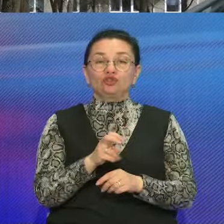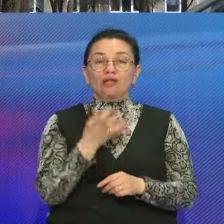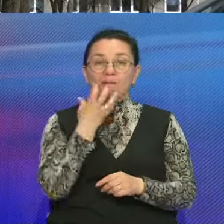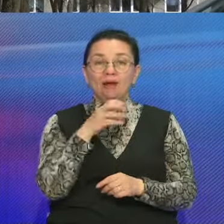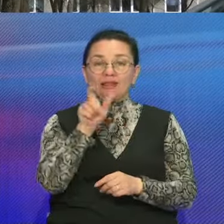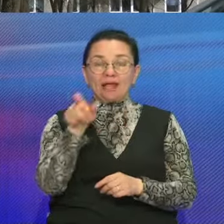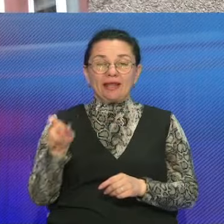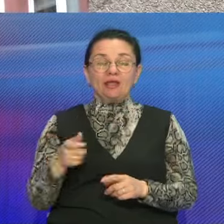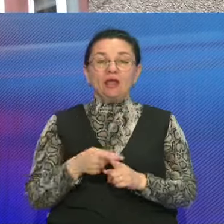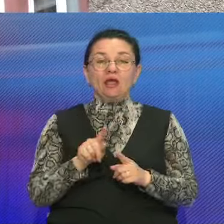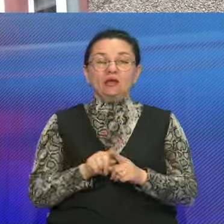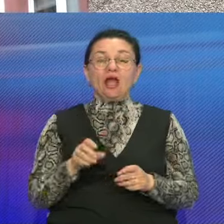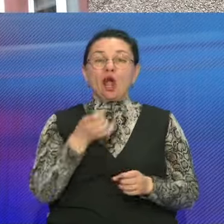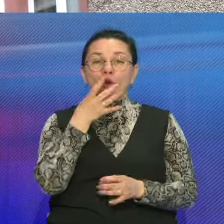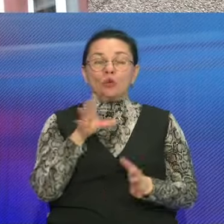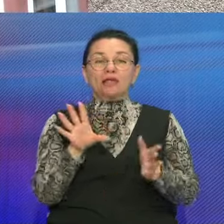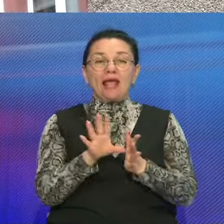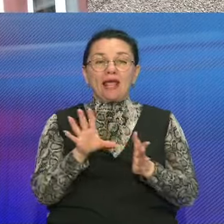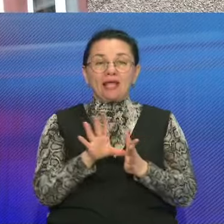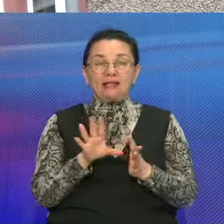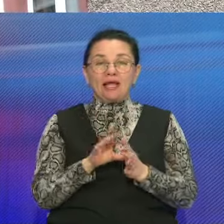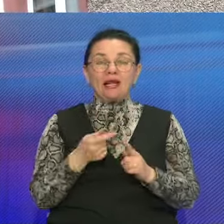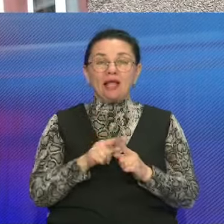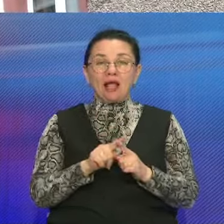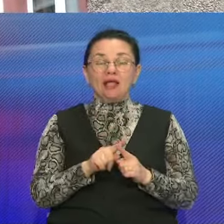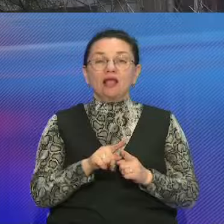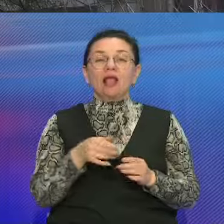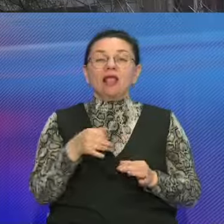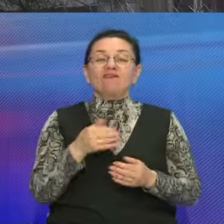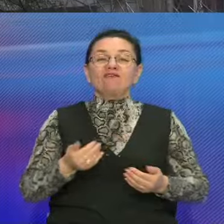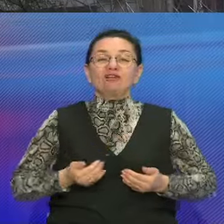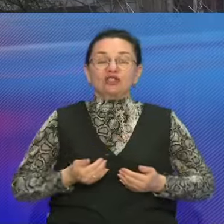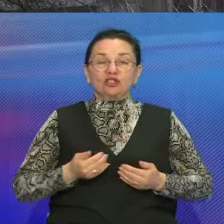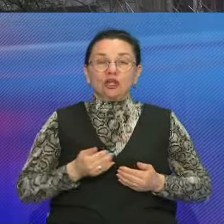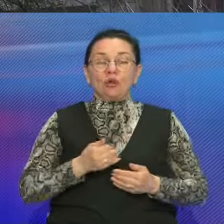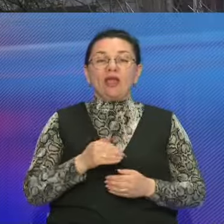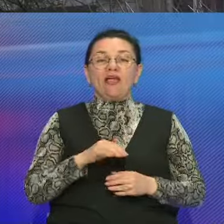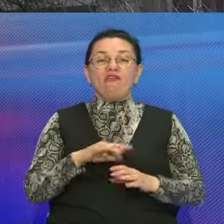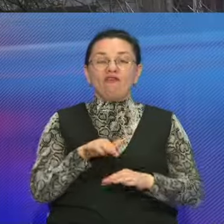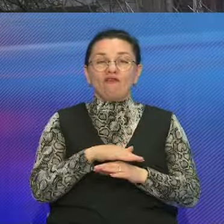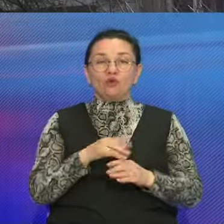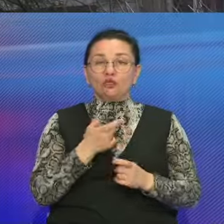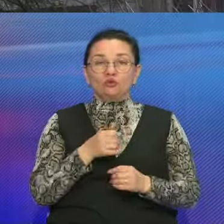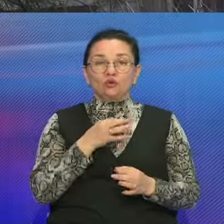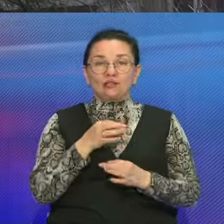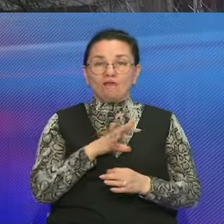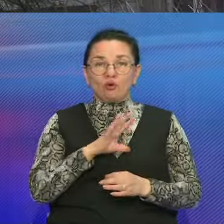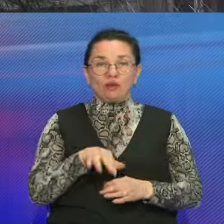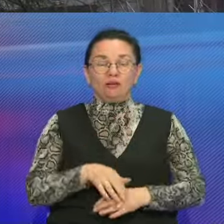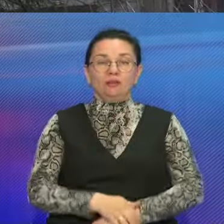інформації Гродноенерго, покуль об завершенні отопляльного сезону у жилому фонді говорка не йде.